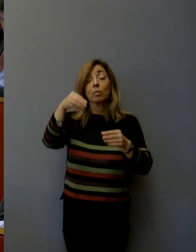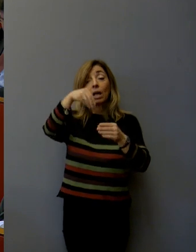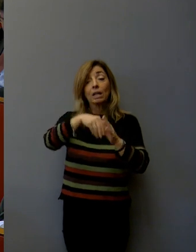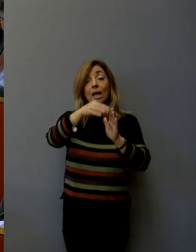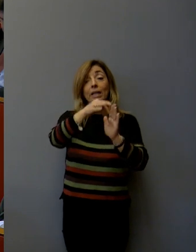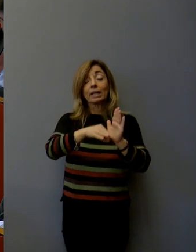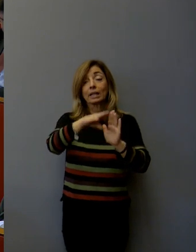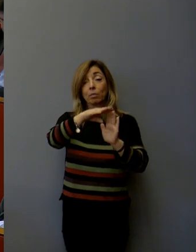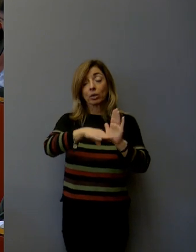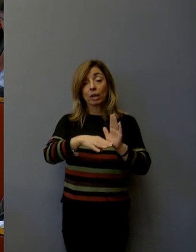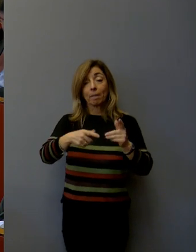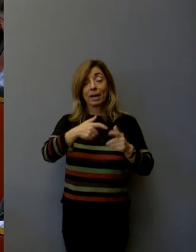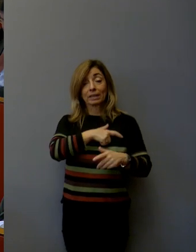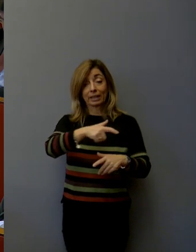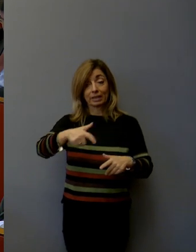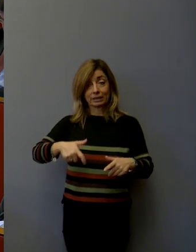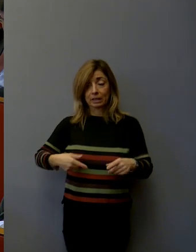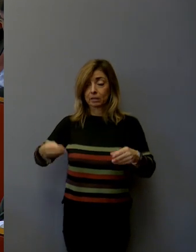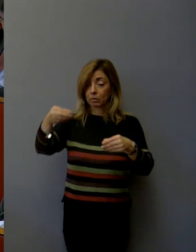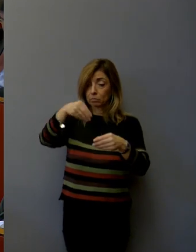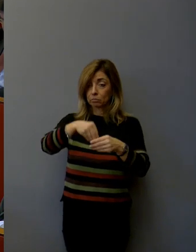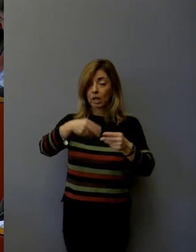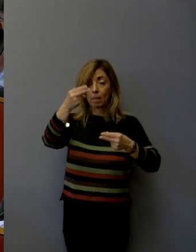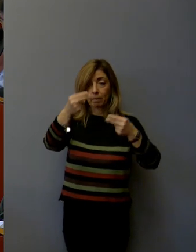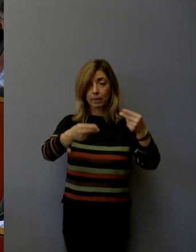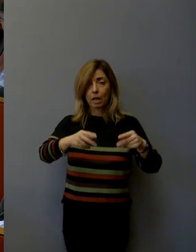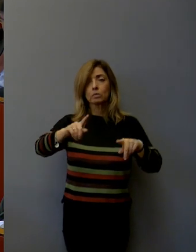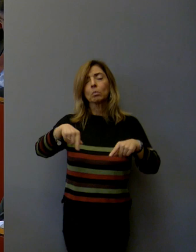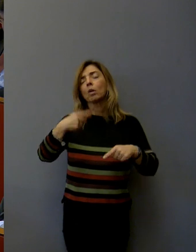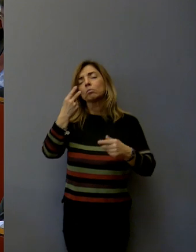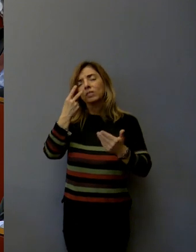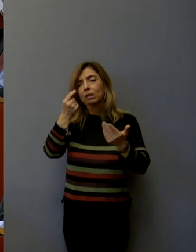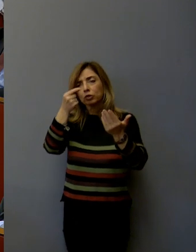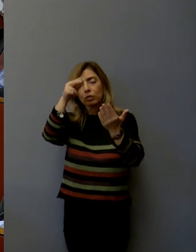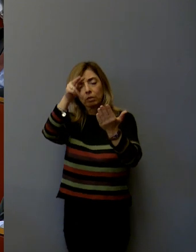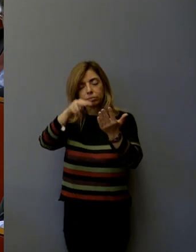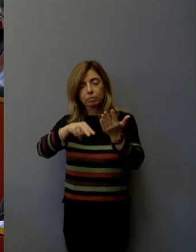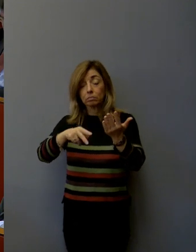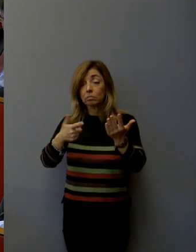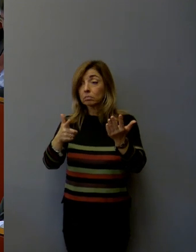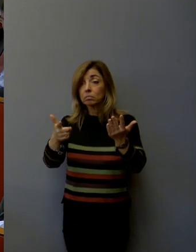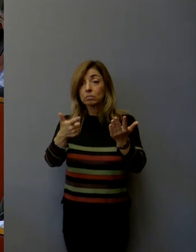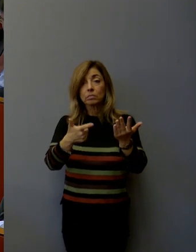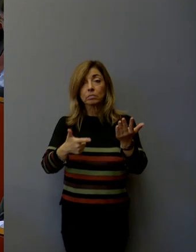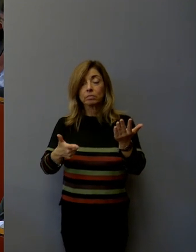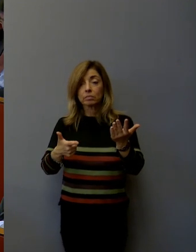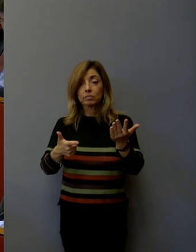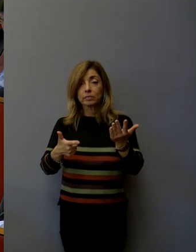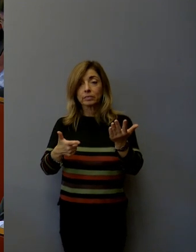bilancio e poi vado a leggere le poste di bilancio e non trovo un euro Allora torniamo sempre al discorso di partenza